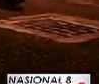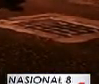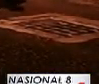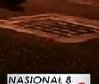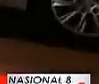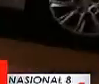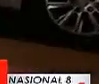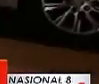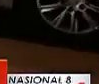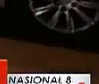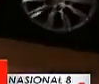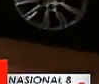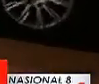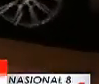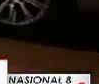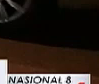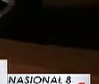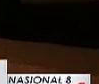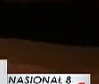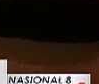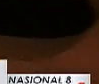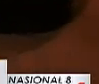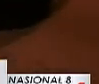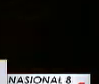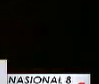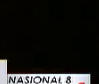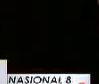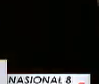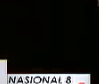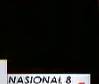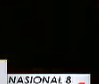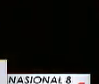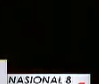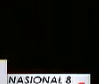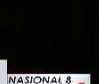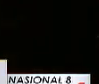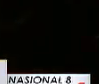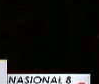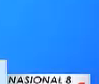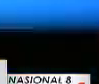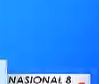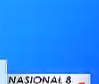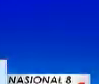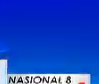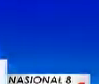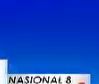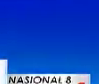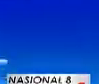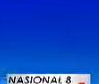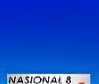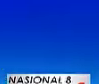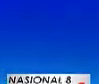maritim Jalan jpj Sempena Krismas lebih tegas kompa tanpa rayuan